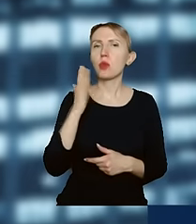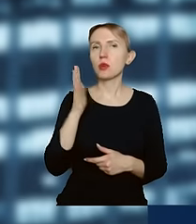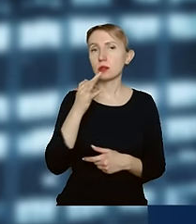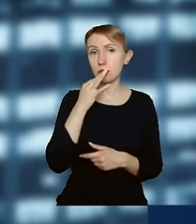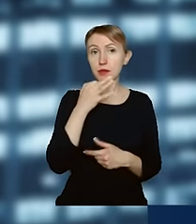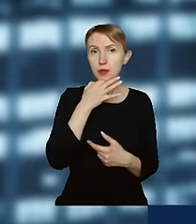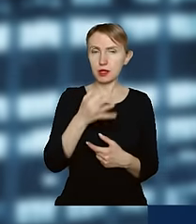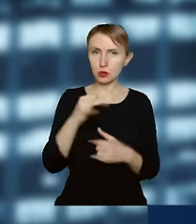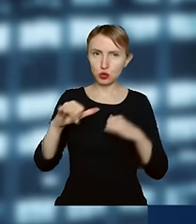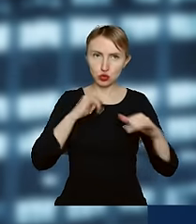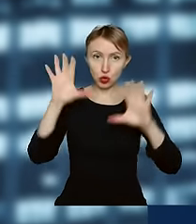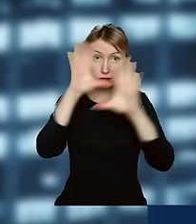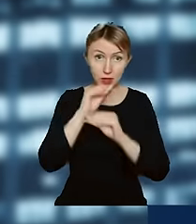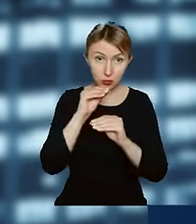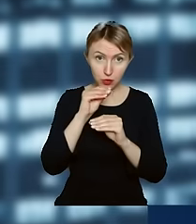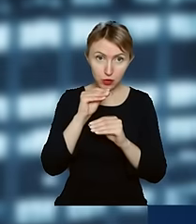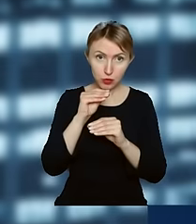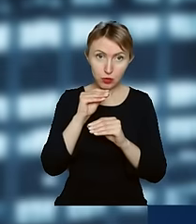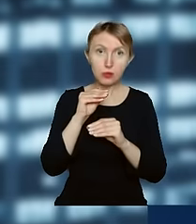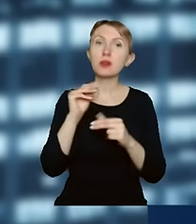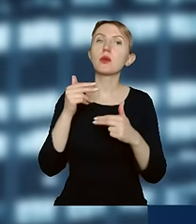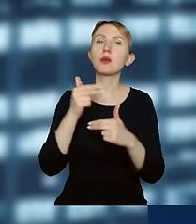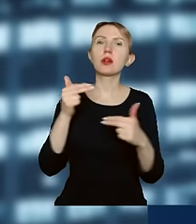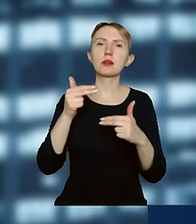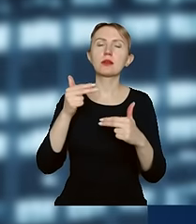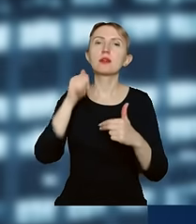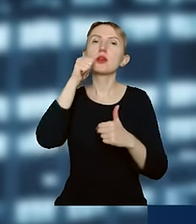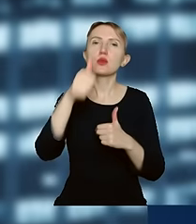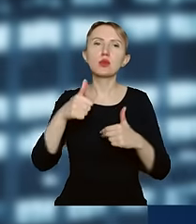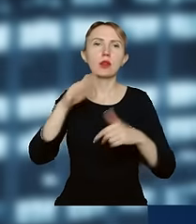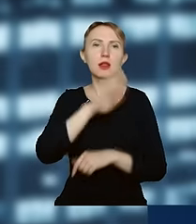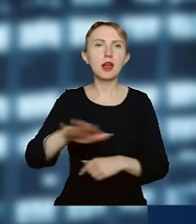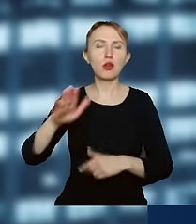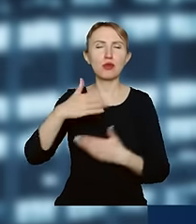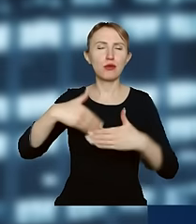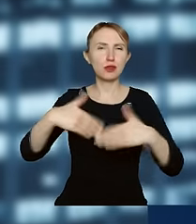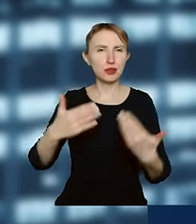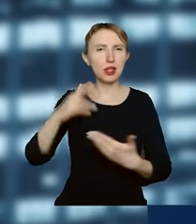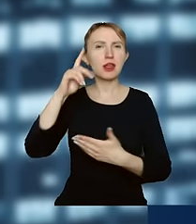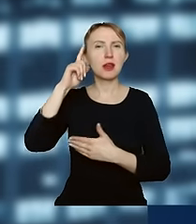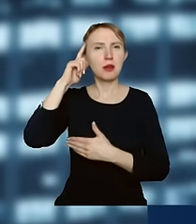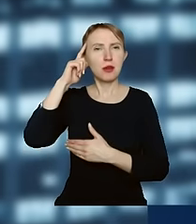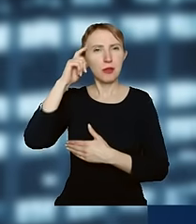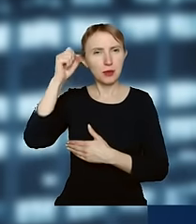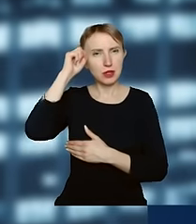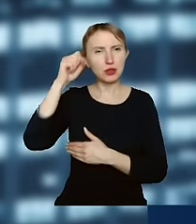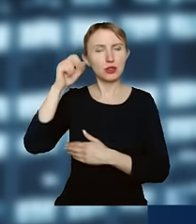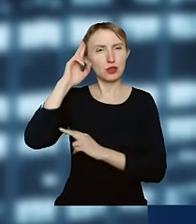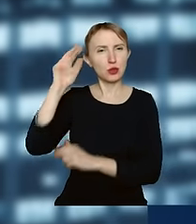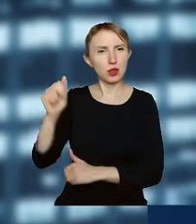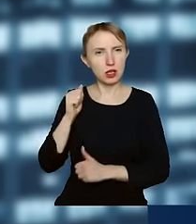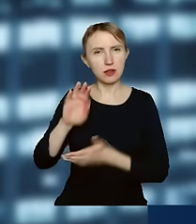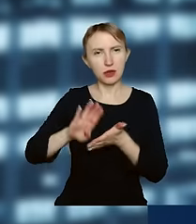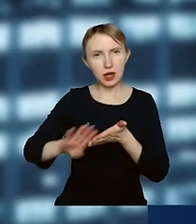tak, że rząd zapomniał o przypadającym na jutro Narodowym Dniu Pamięci Żołnierzy Wyklętych. Mam takie wrażenie,